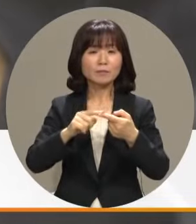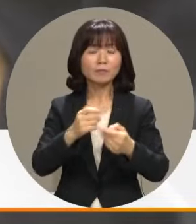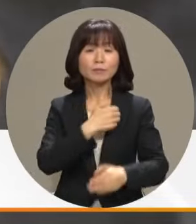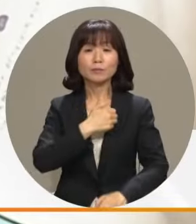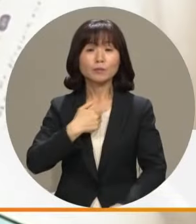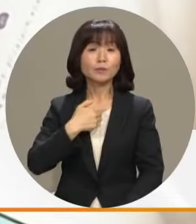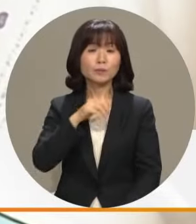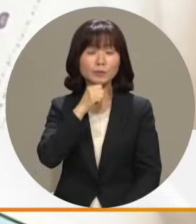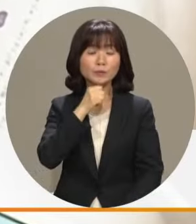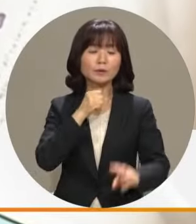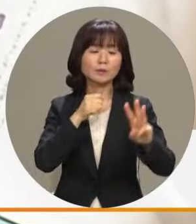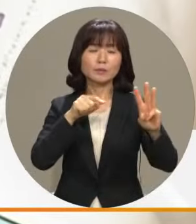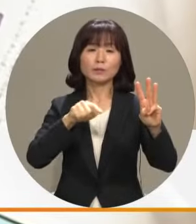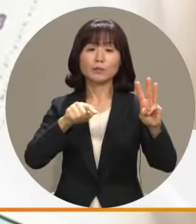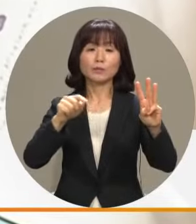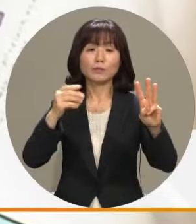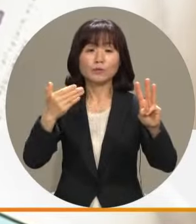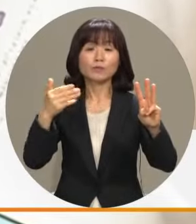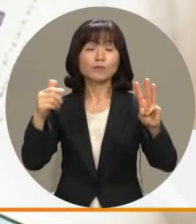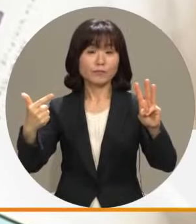만족도는 3.96점입니다